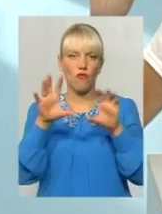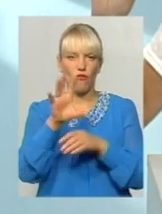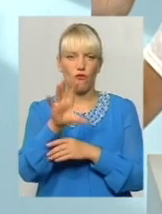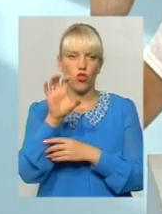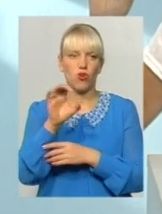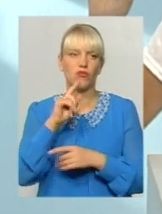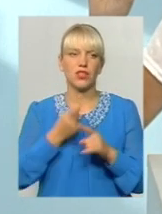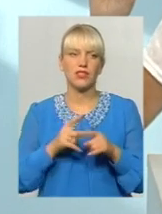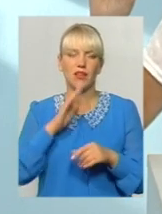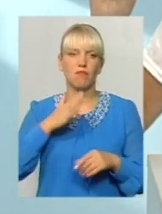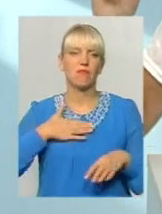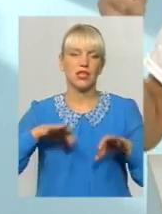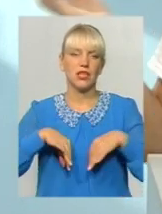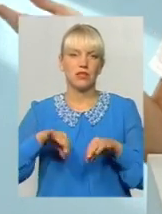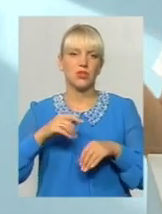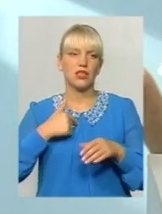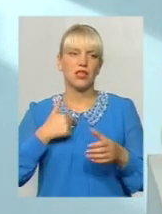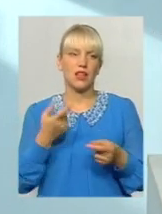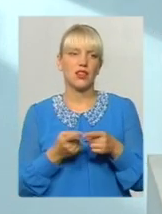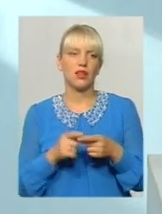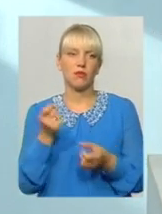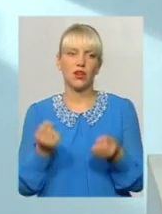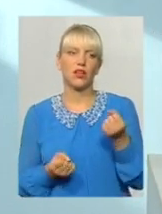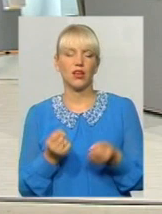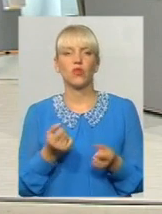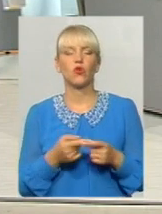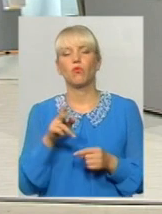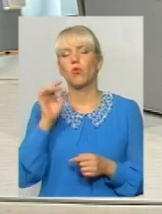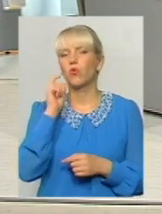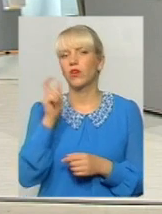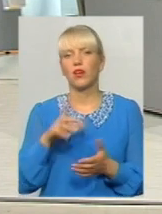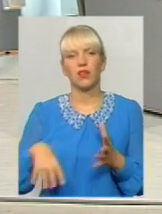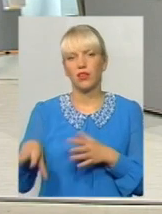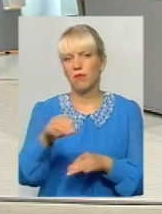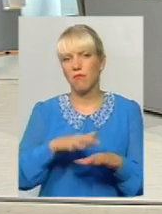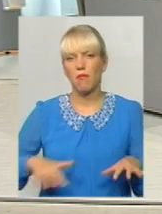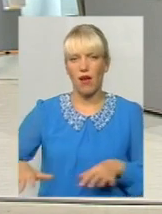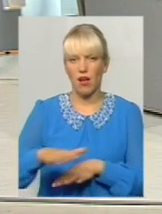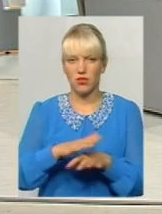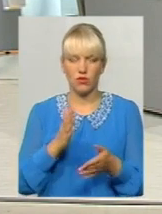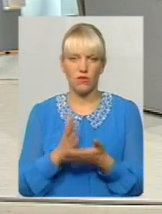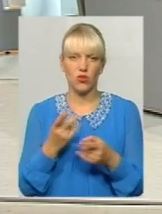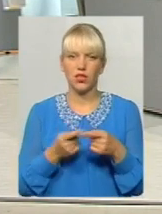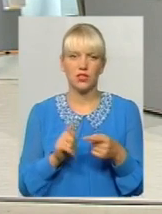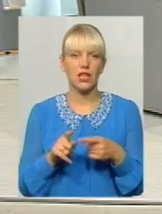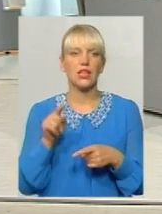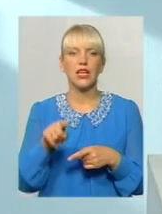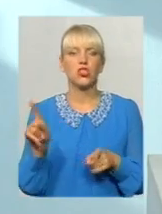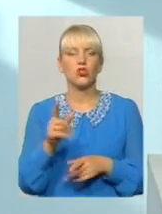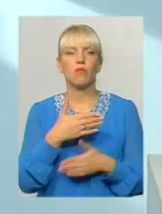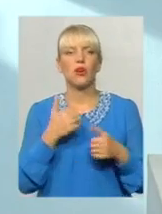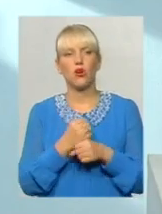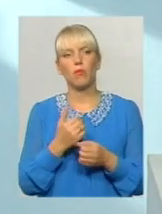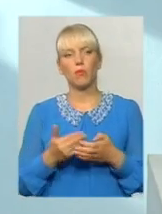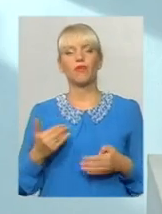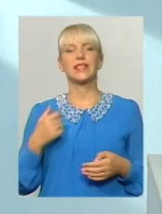говоримо, що це мій транспортний засіб, я ним керую і так далі. Це вже по Україні пішло масово і це ідентифікувати. Ну, це то, що ми робимо від себе. Да? Ми